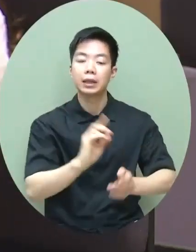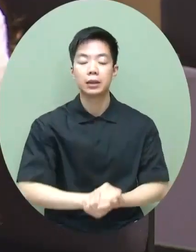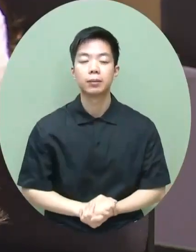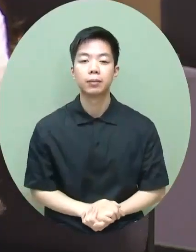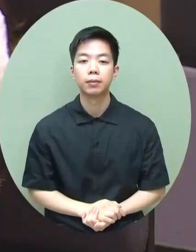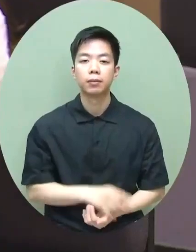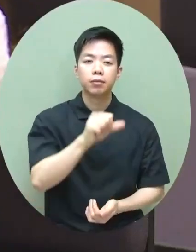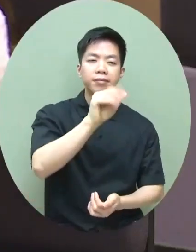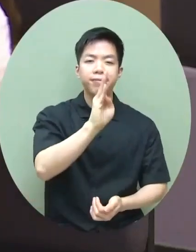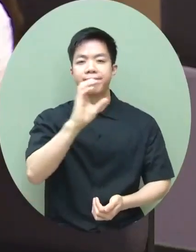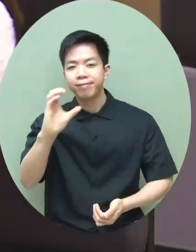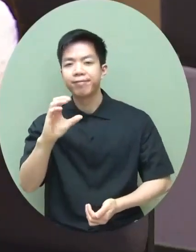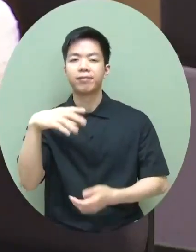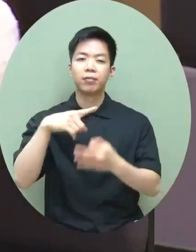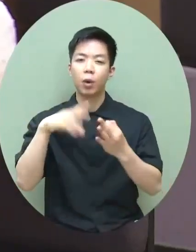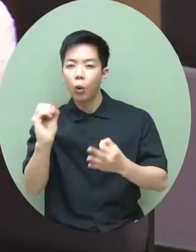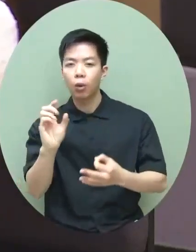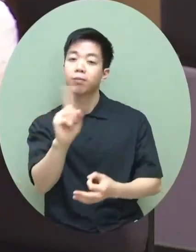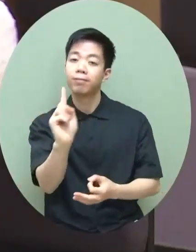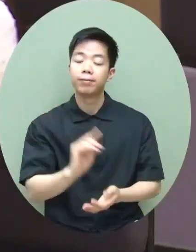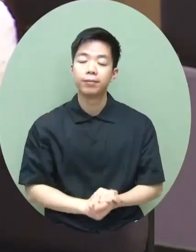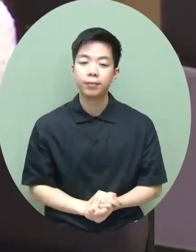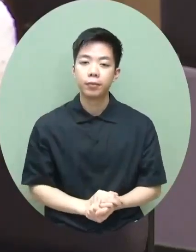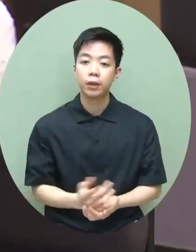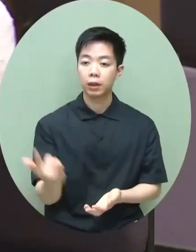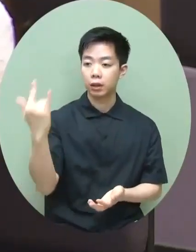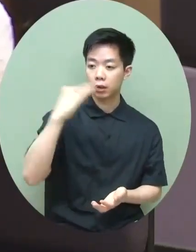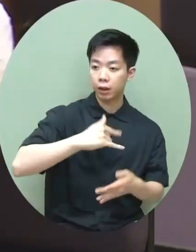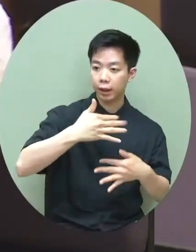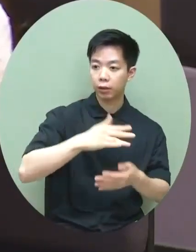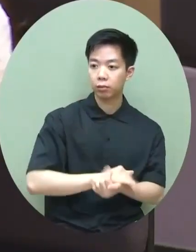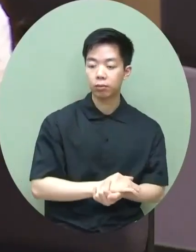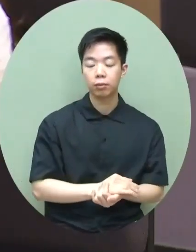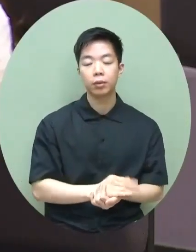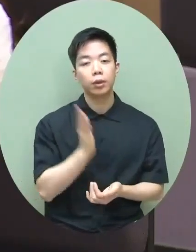港，哪一日完成這個檢疫，還有他有沒有一個病徵呢？